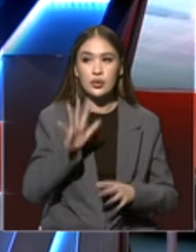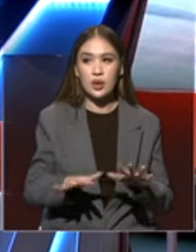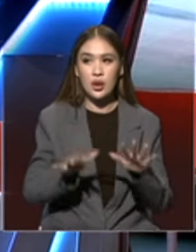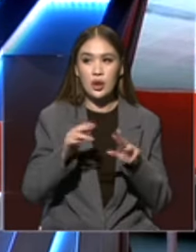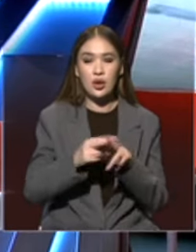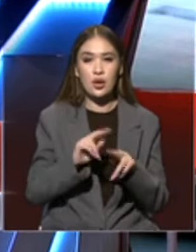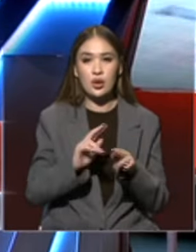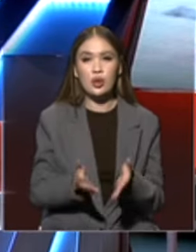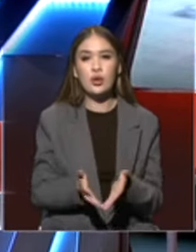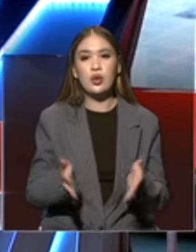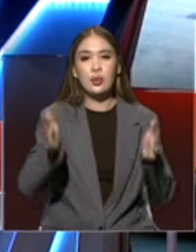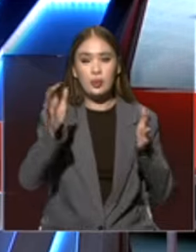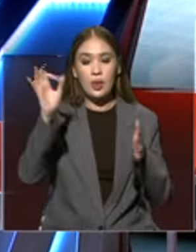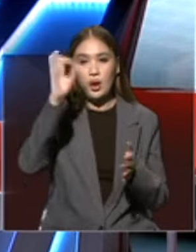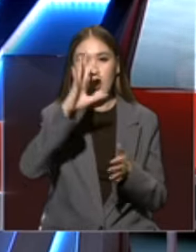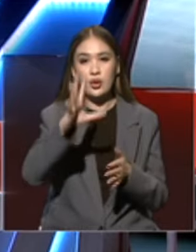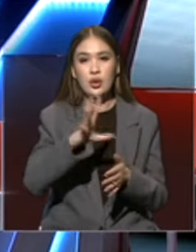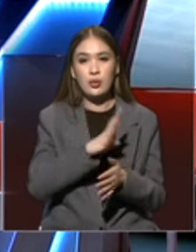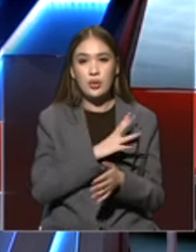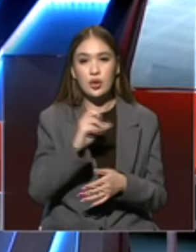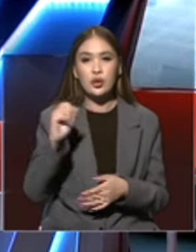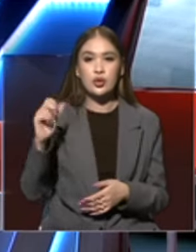қоймалардың жаратылу жөнінде 3-4